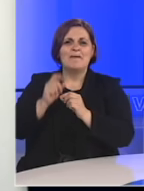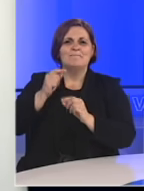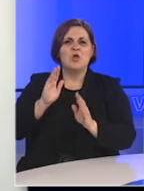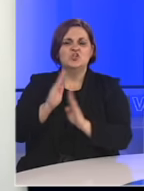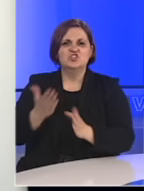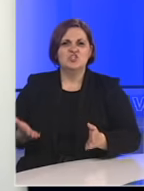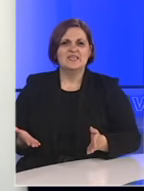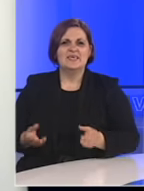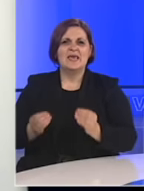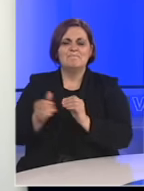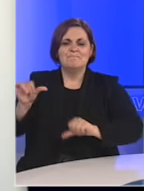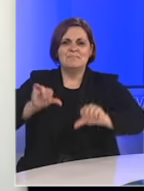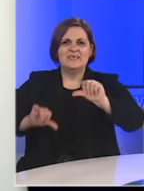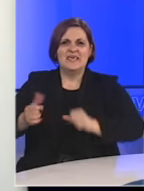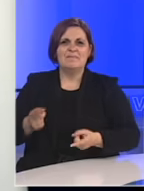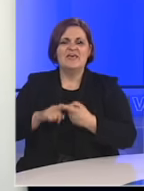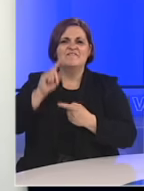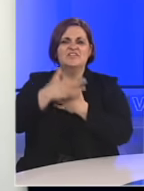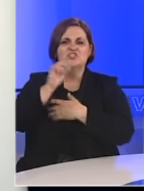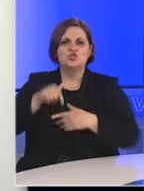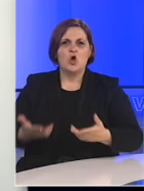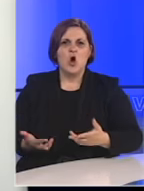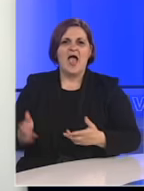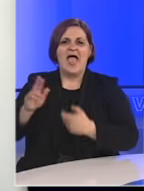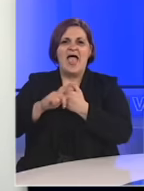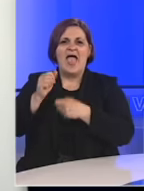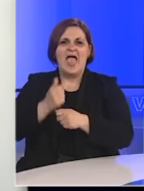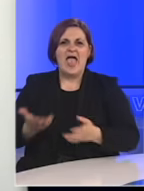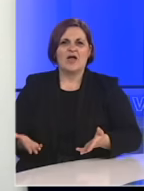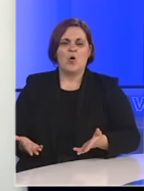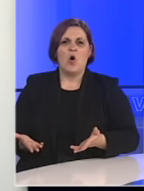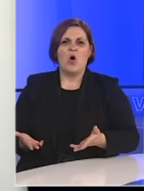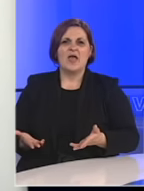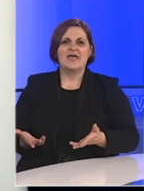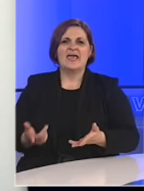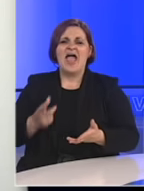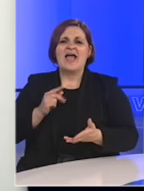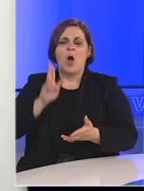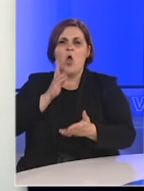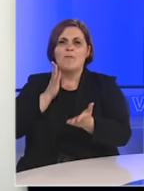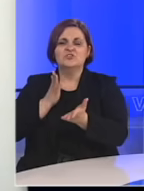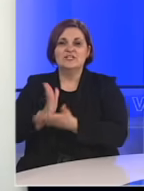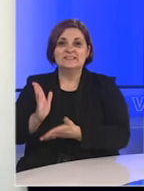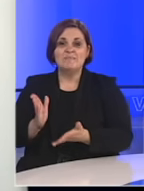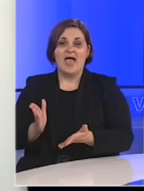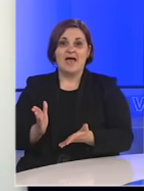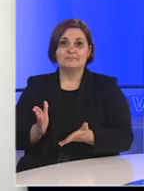bioinženjeringa, biohemije i fiziologije, ekologije, nastavnički kao i opšti smjer,